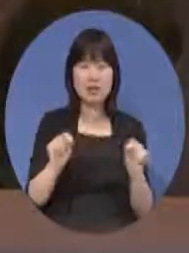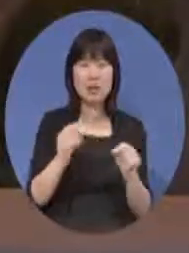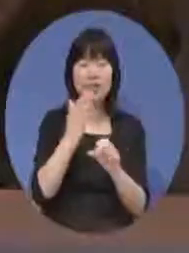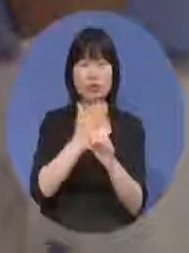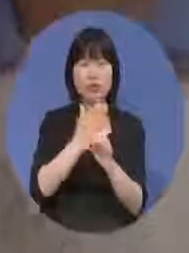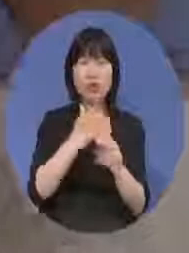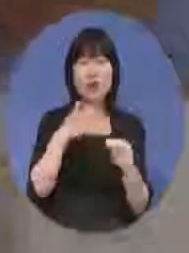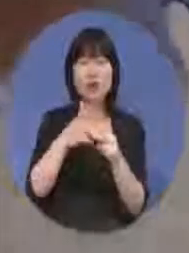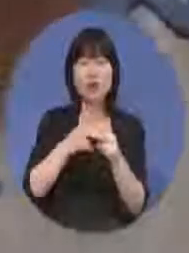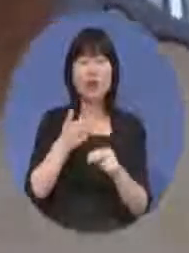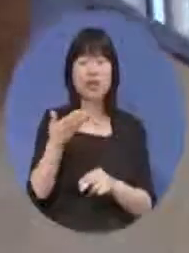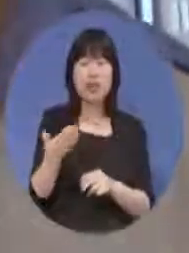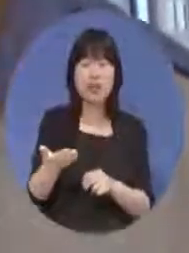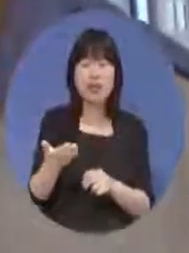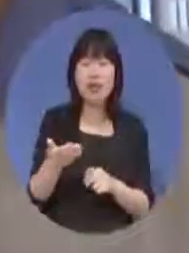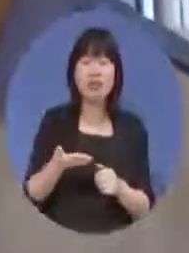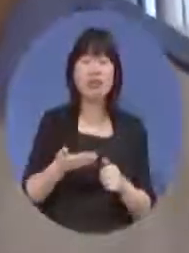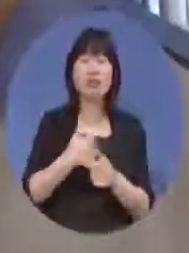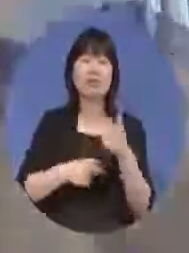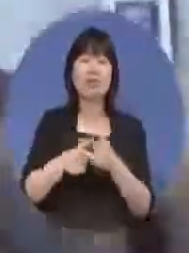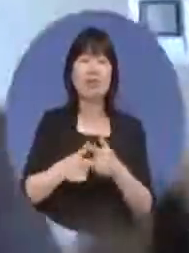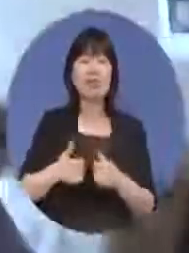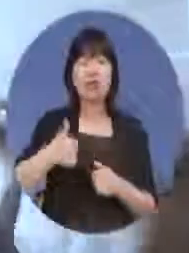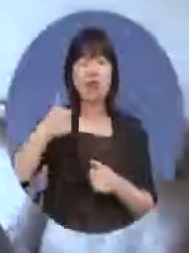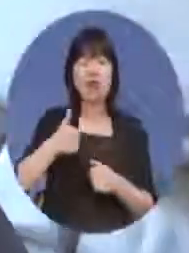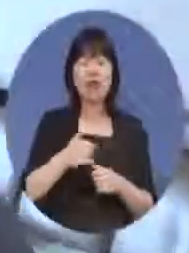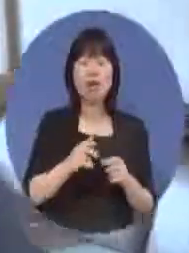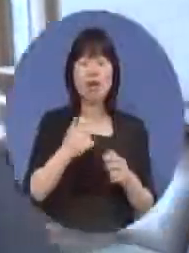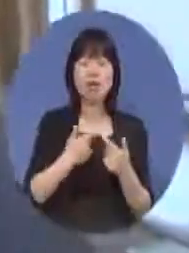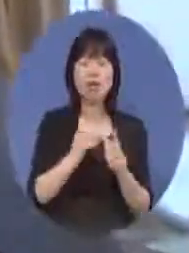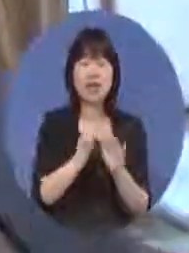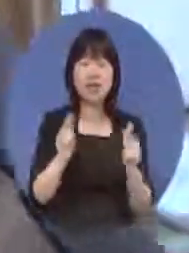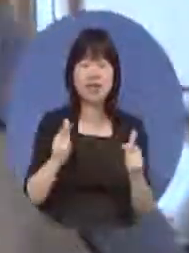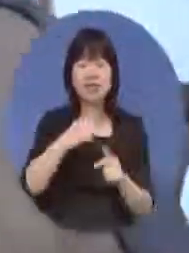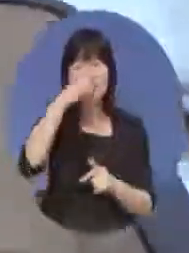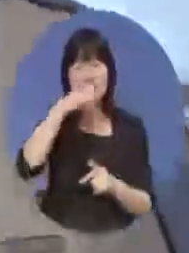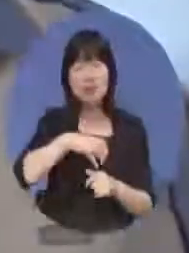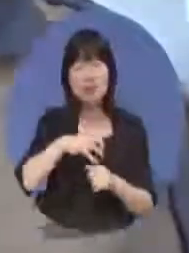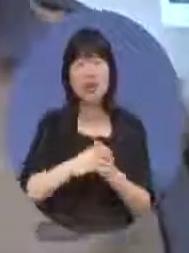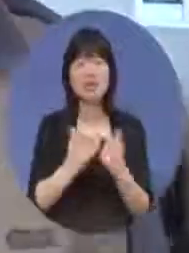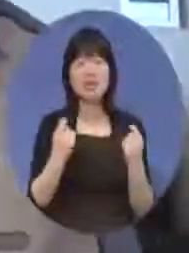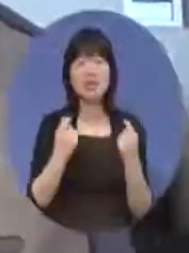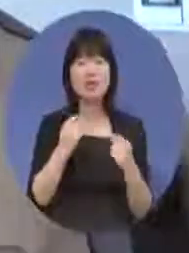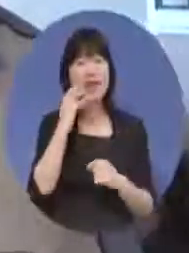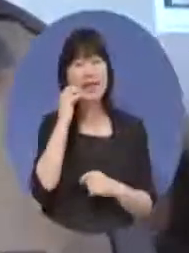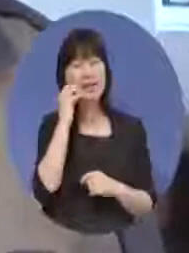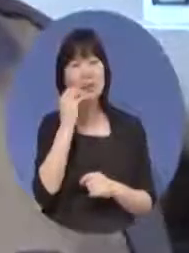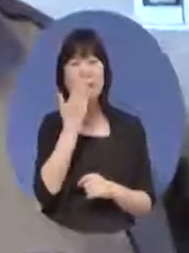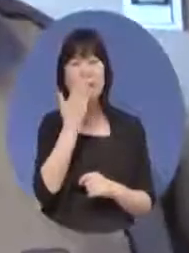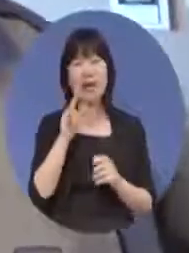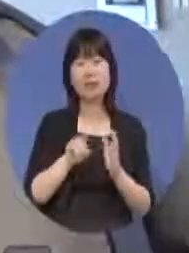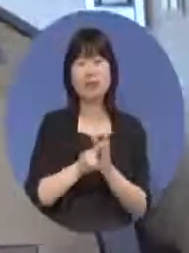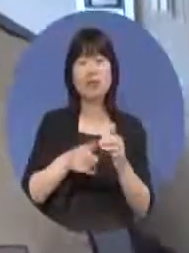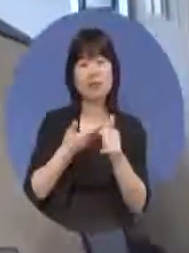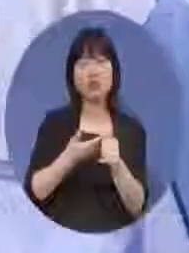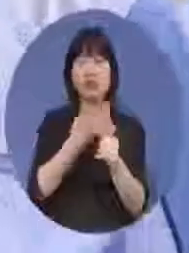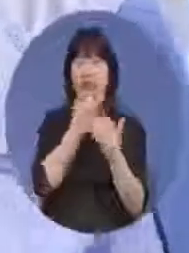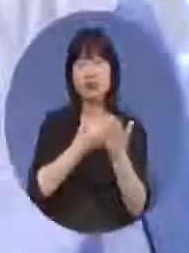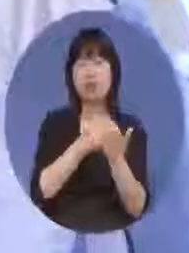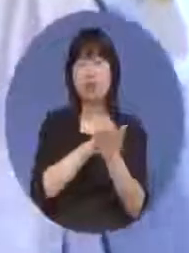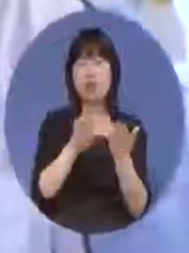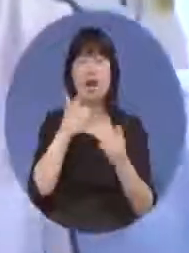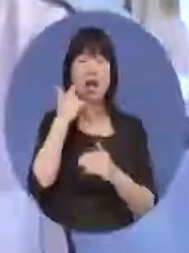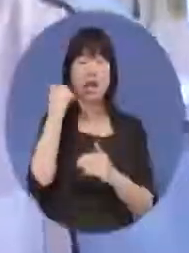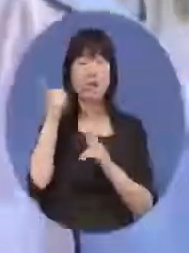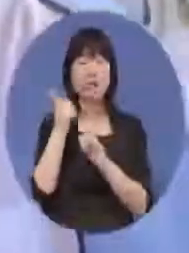이렇게 요리를 해가지고 애들한테 제공해주는 게 중요하고 야채 생으로 이렇게 씹을 수 있도록 주는 게 굉장히 중요할 것 같습니다.